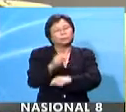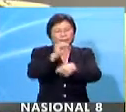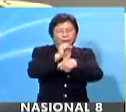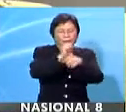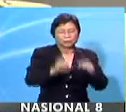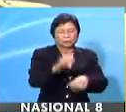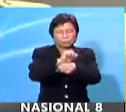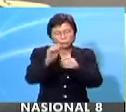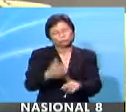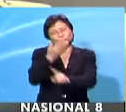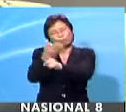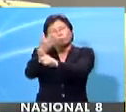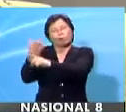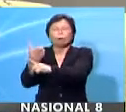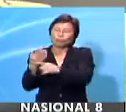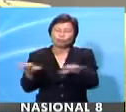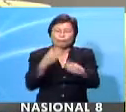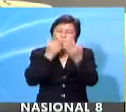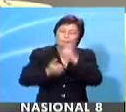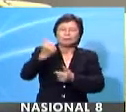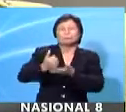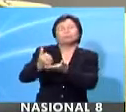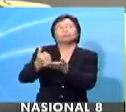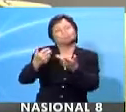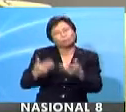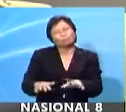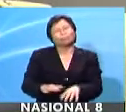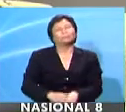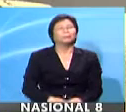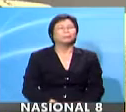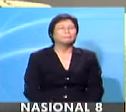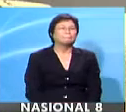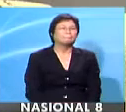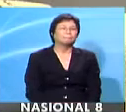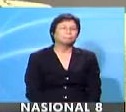kakitangan yang telah diberhentikan dan yang mereka mendapat